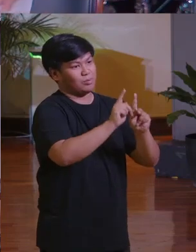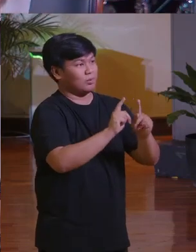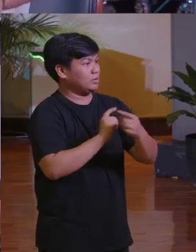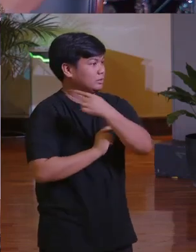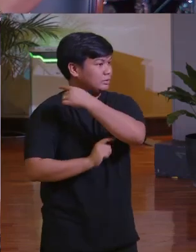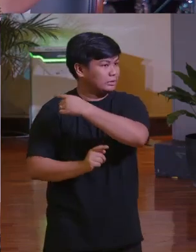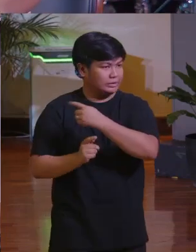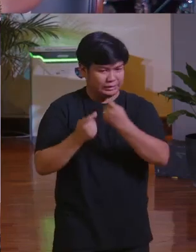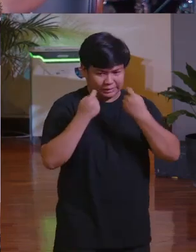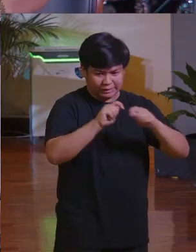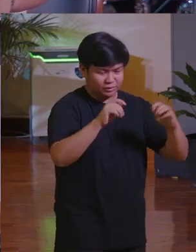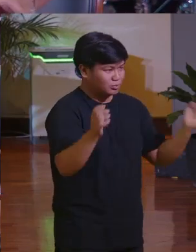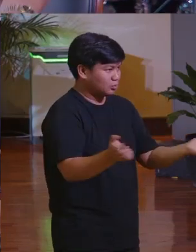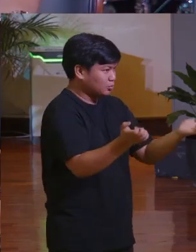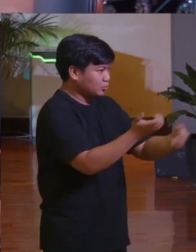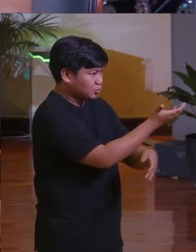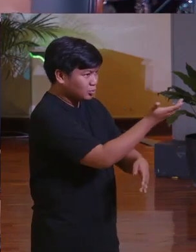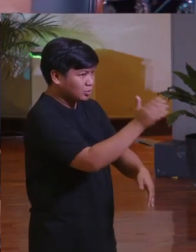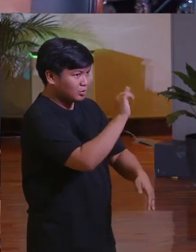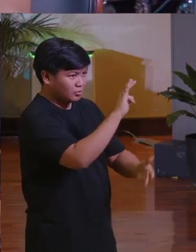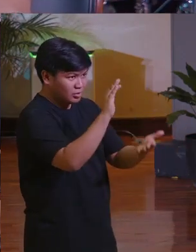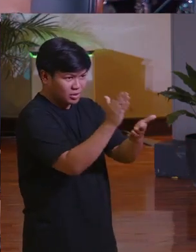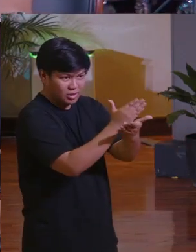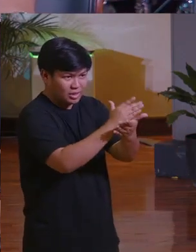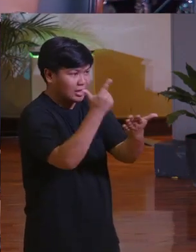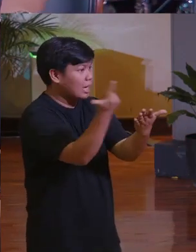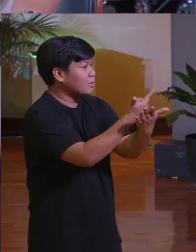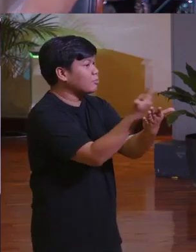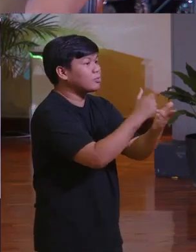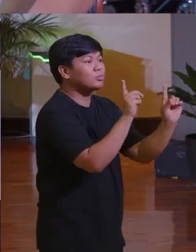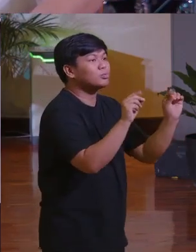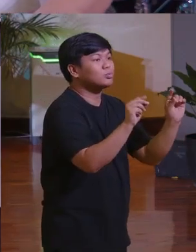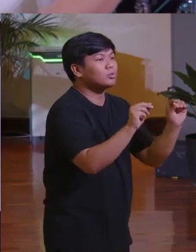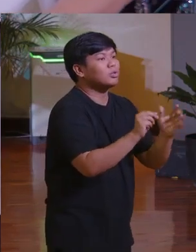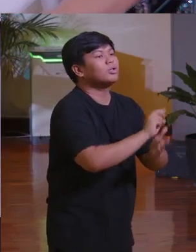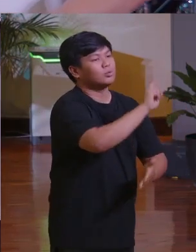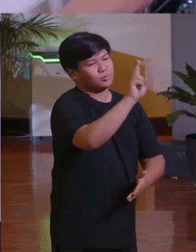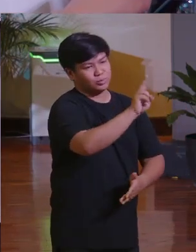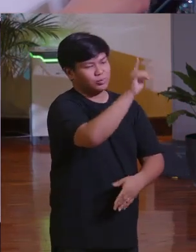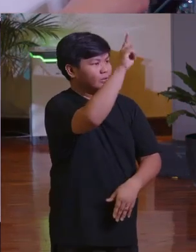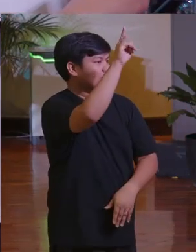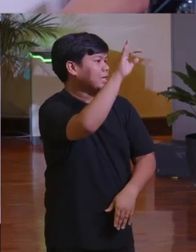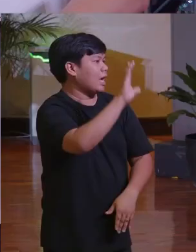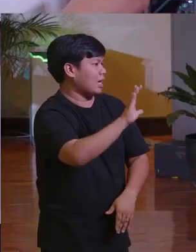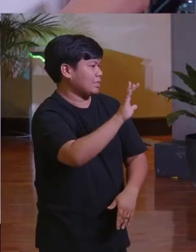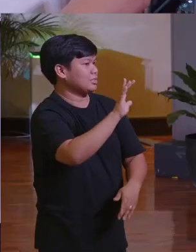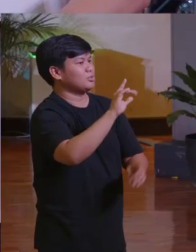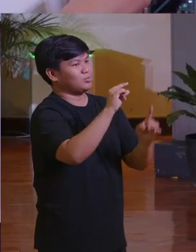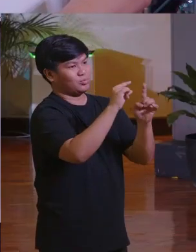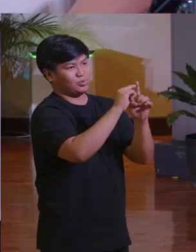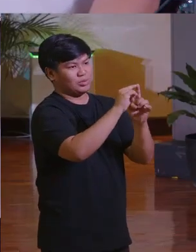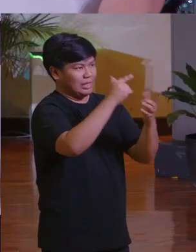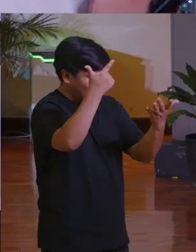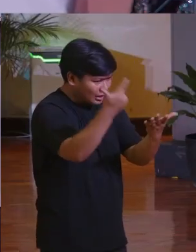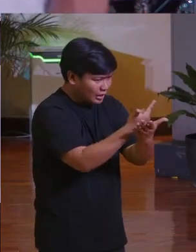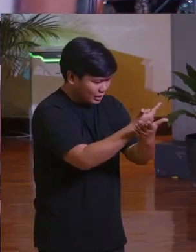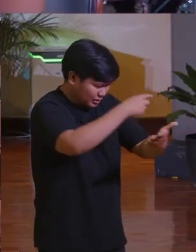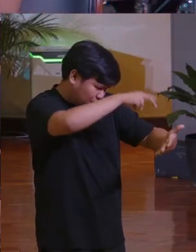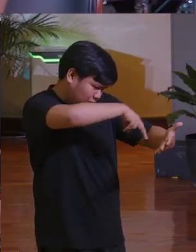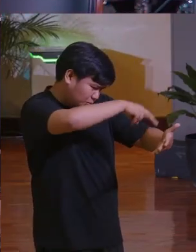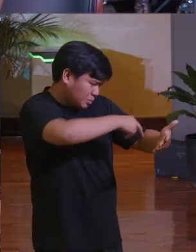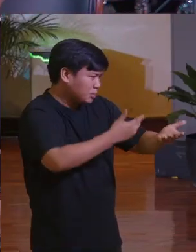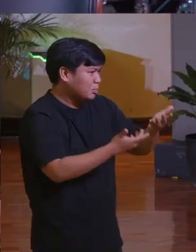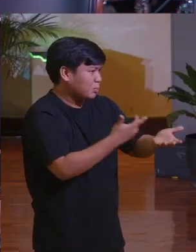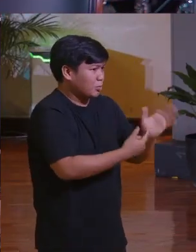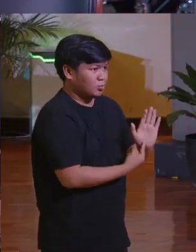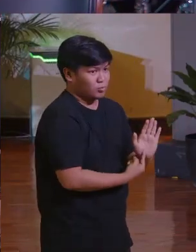dito na kung kayo magsishare ng gospel, gamitin ninyo ang salita ng Diyos. Basahin lang ninyo siguro